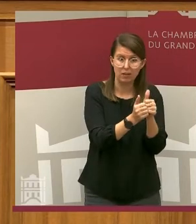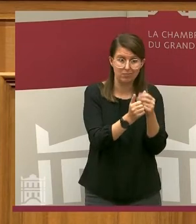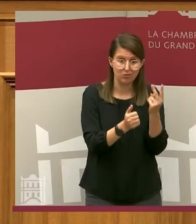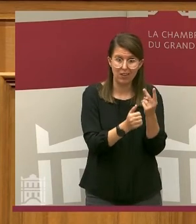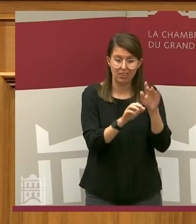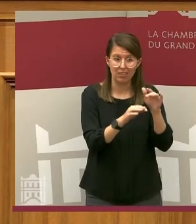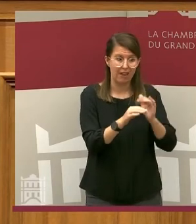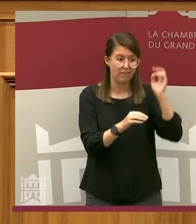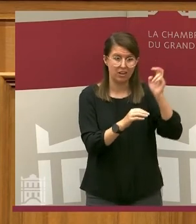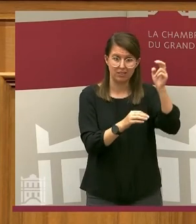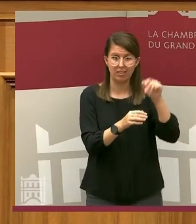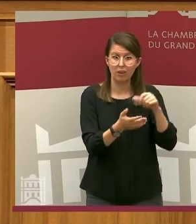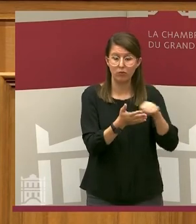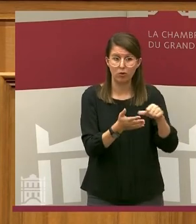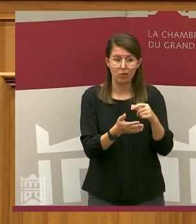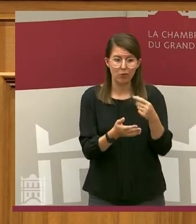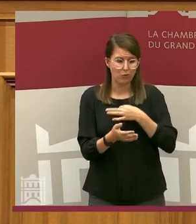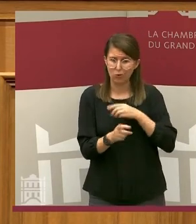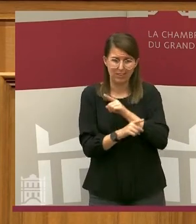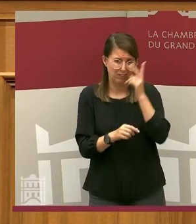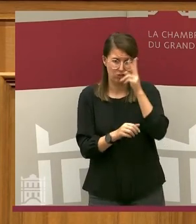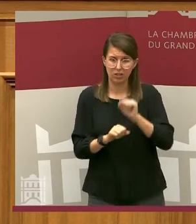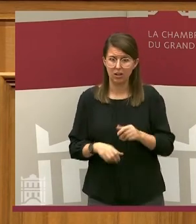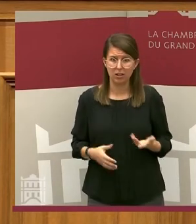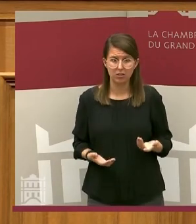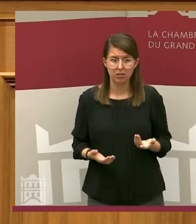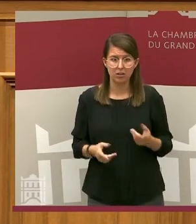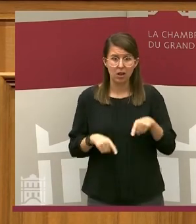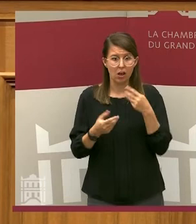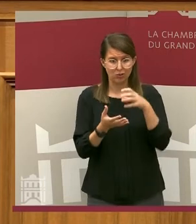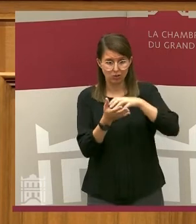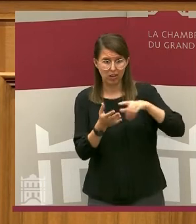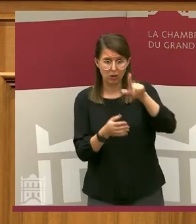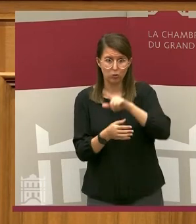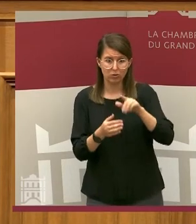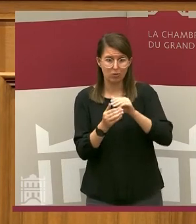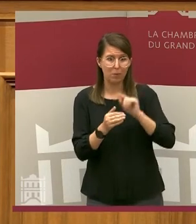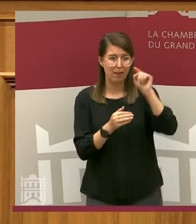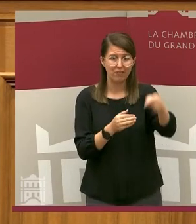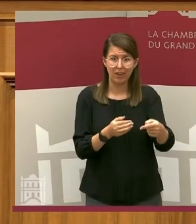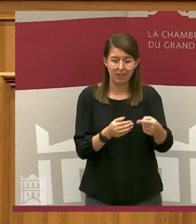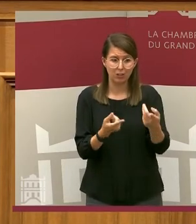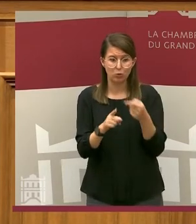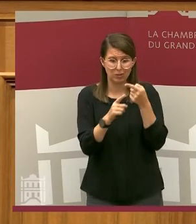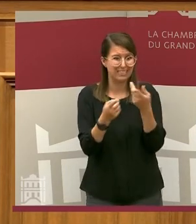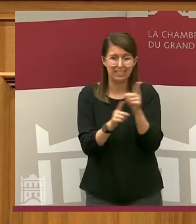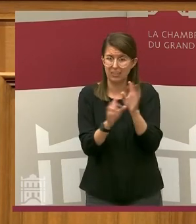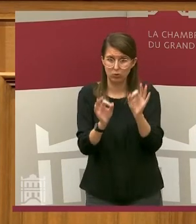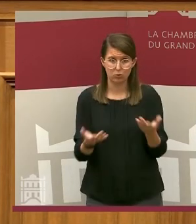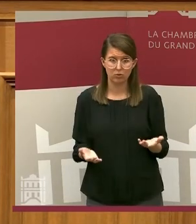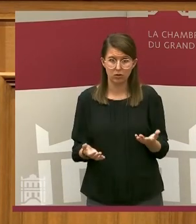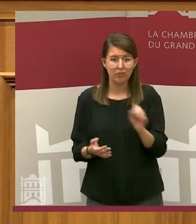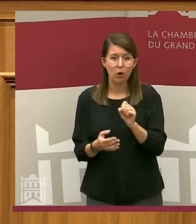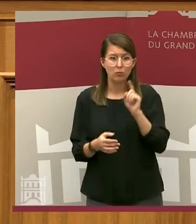nachzuvollziehen. Auch die Bewertung, wie weit der Grundstück von der Stadt Lützburg wegleitet, also an uns nicht zielfeiernd. Für was soll ein